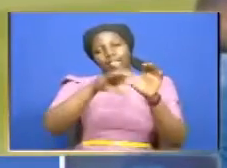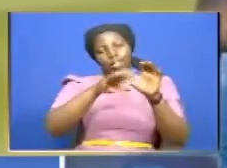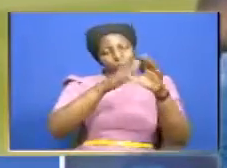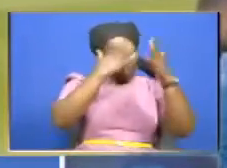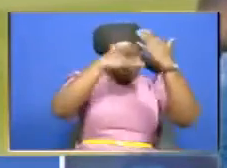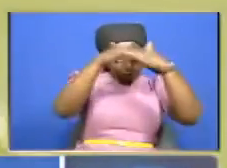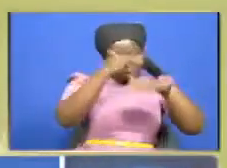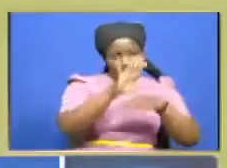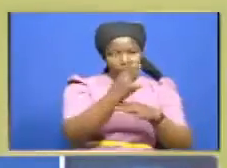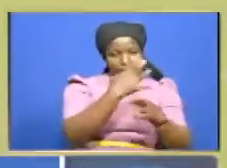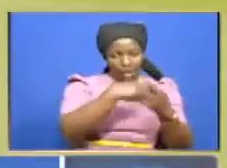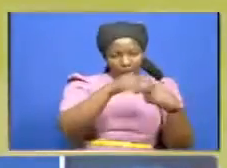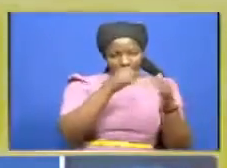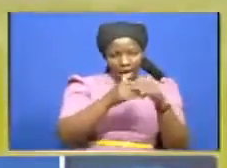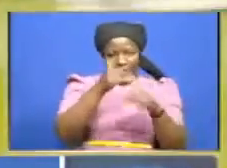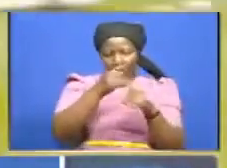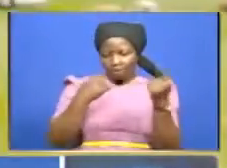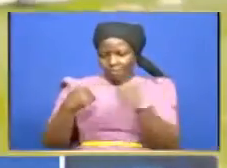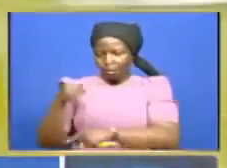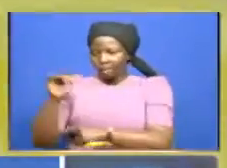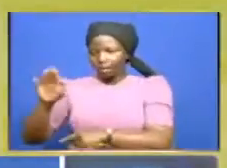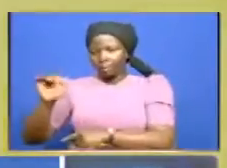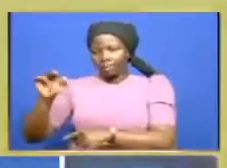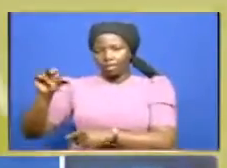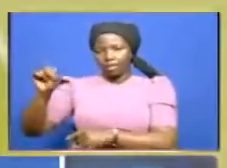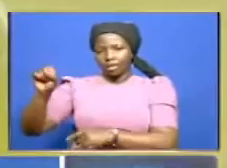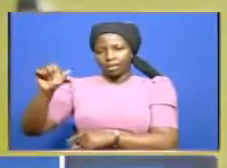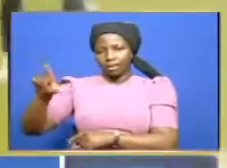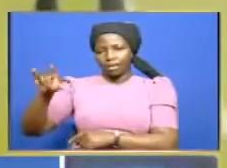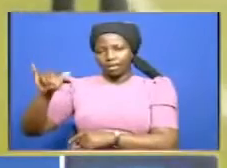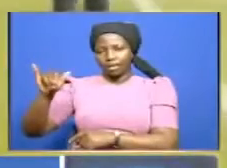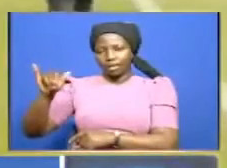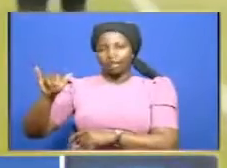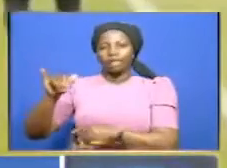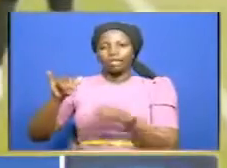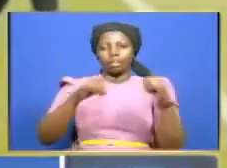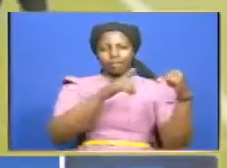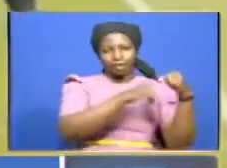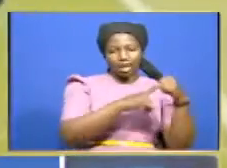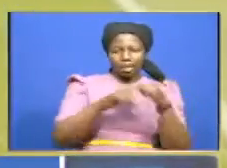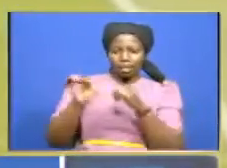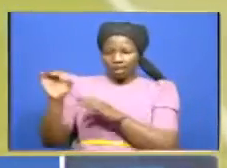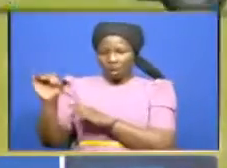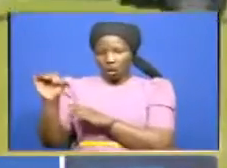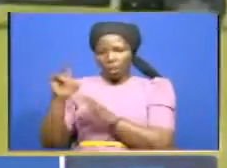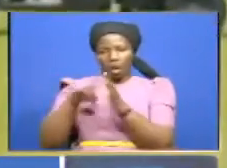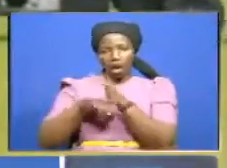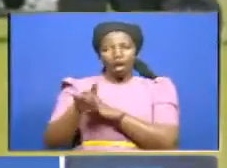baada ya kuicharaza Barnsley mabao 6-0 ugani Stamford Bridge.